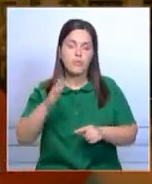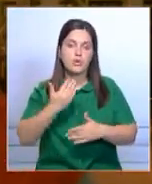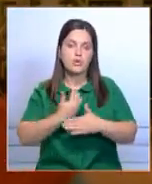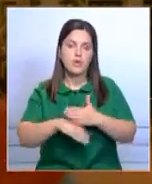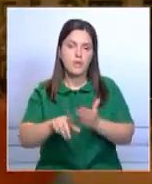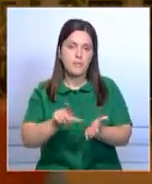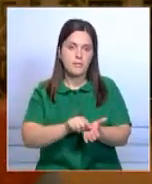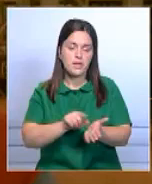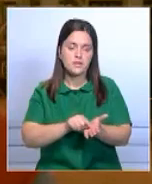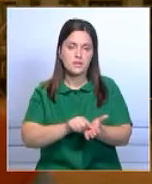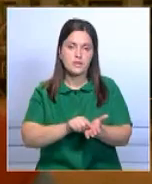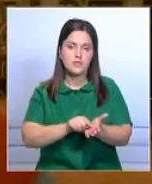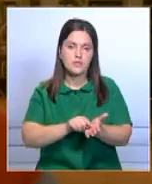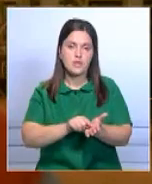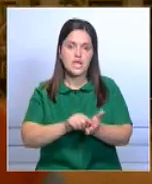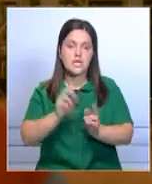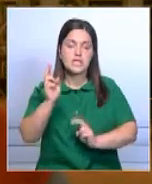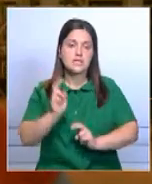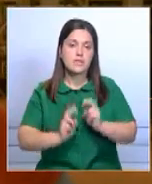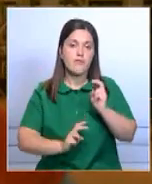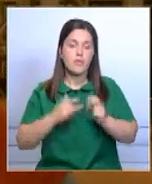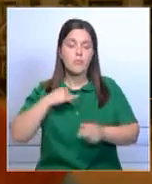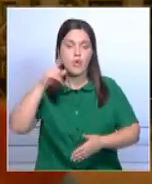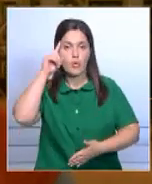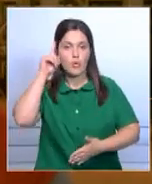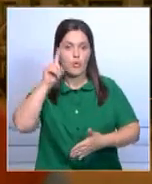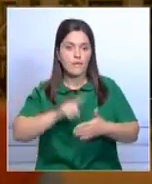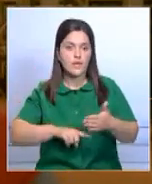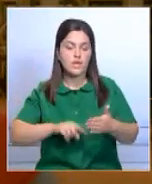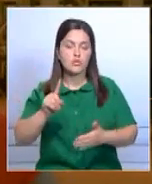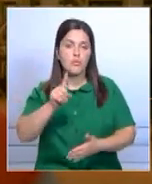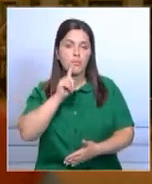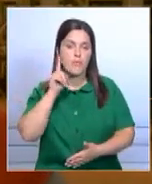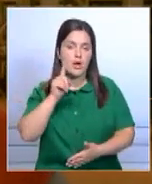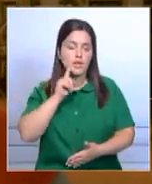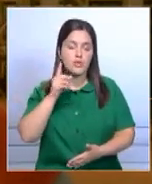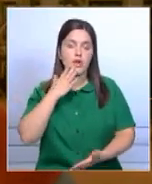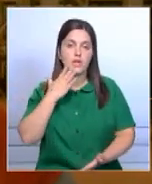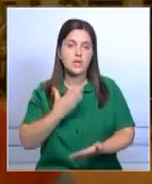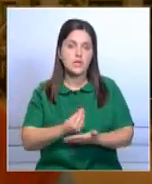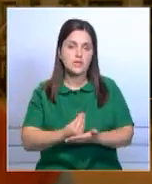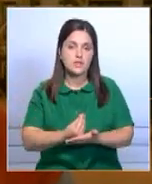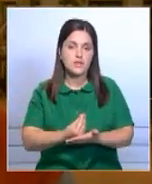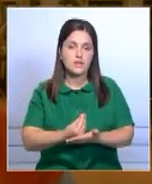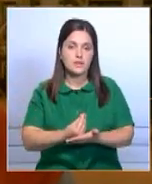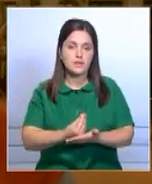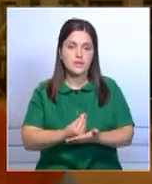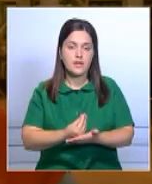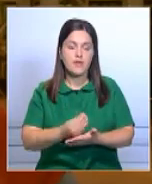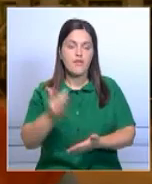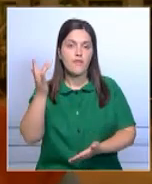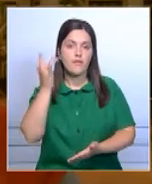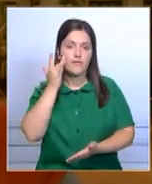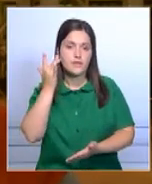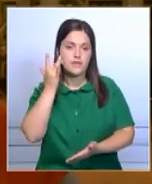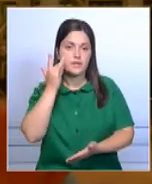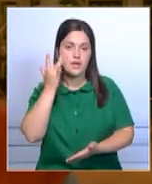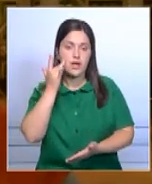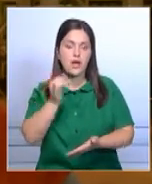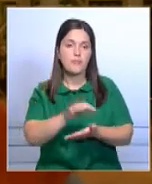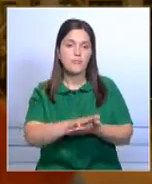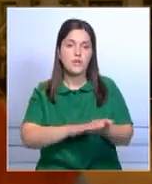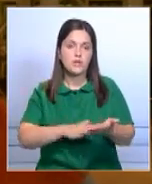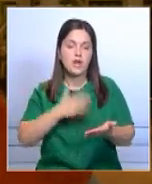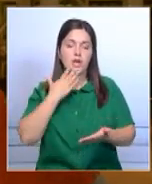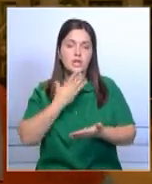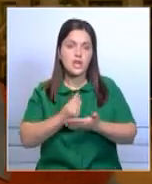уйти с завода. И мы уверены в том, что наша молодежь всегда продолжит